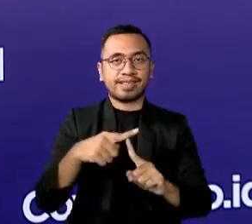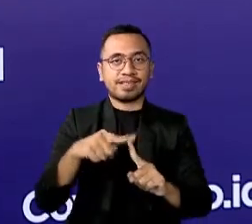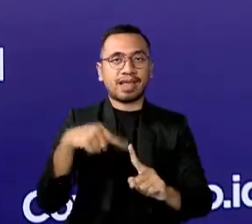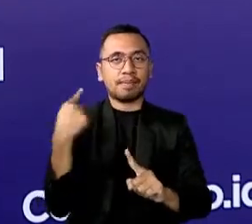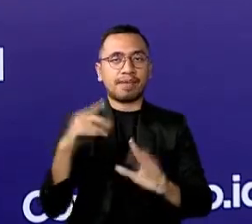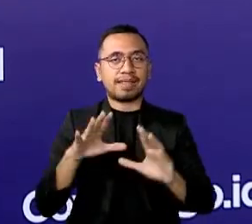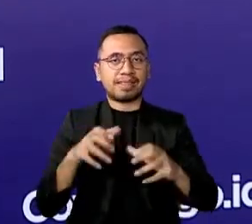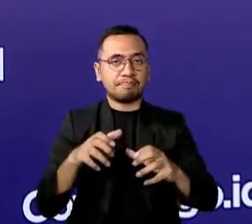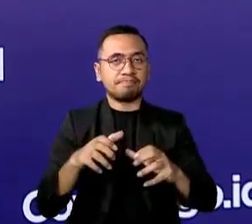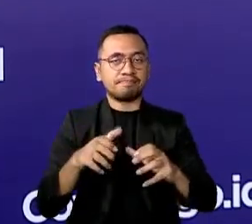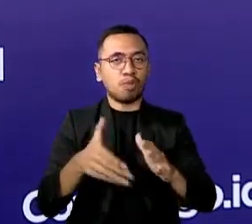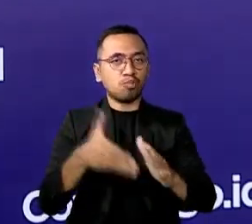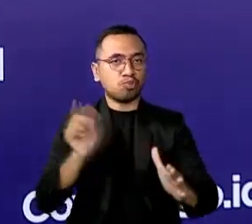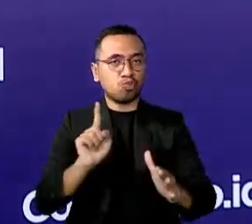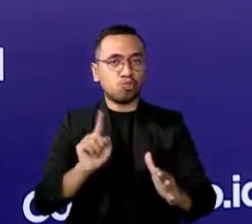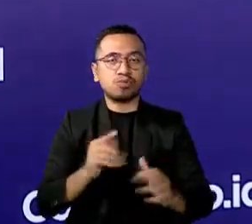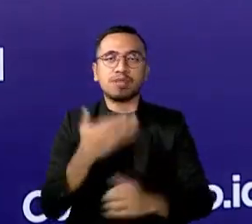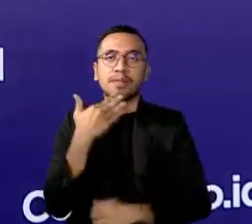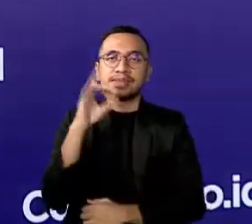Jeju